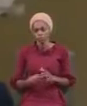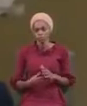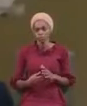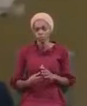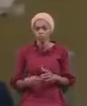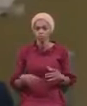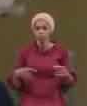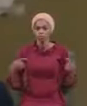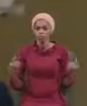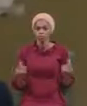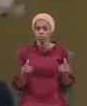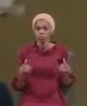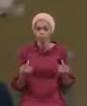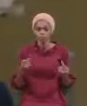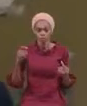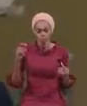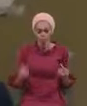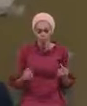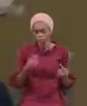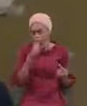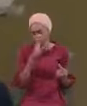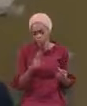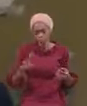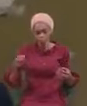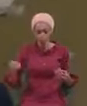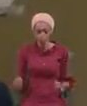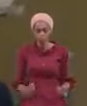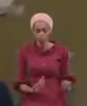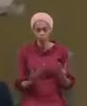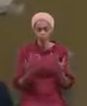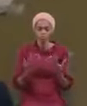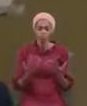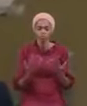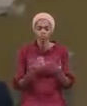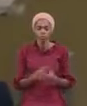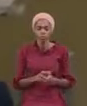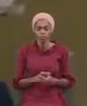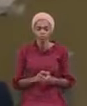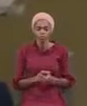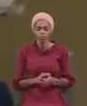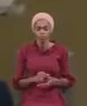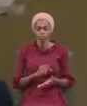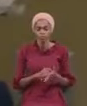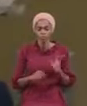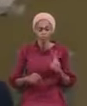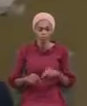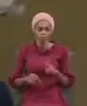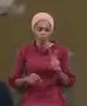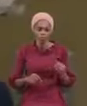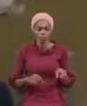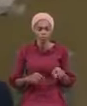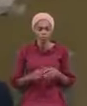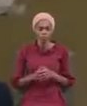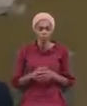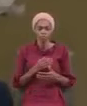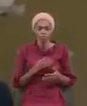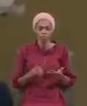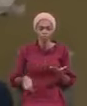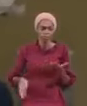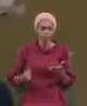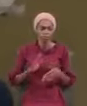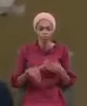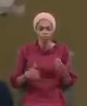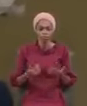être ESPI verset 22 euh et presque tout d'après la loi